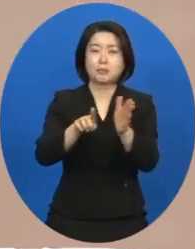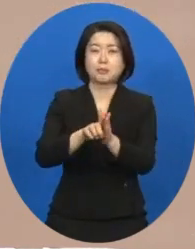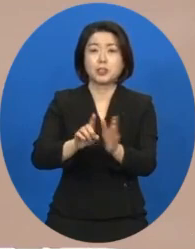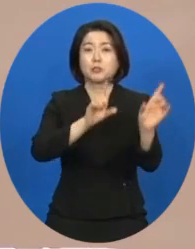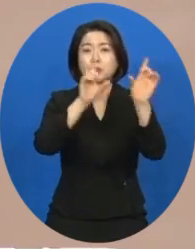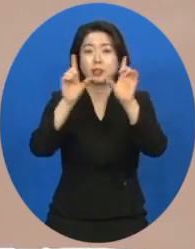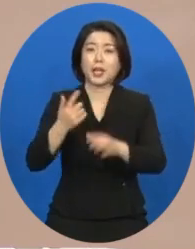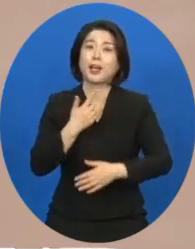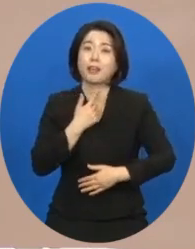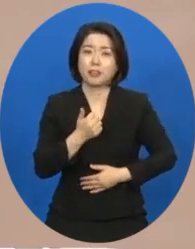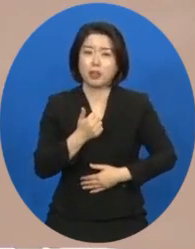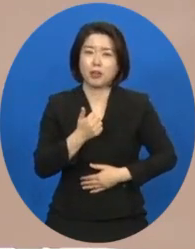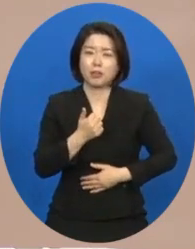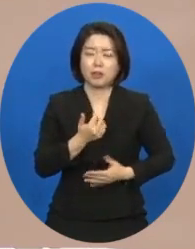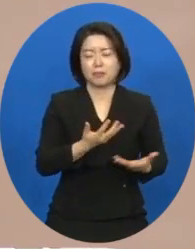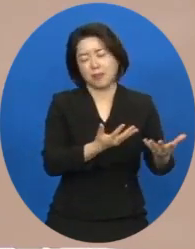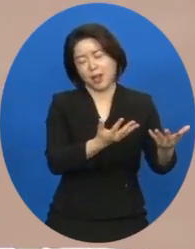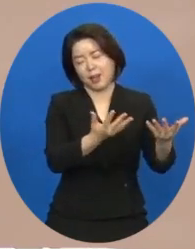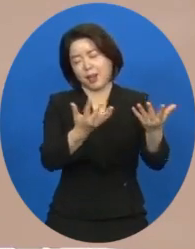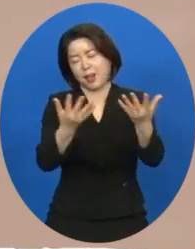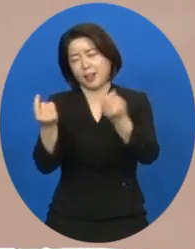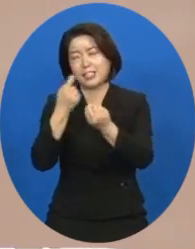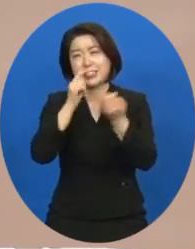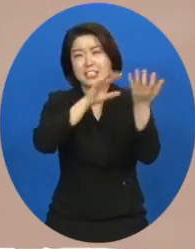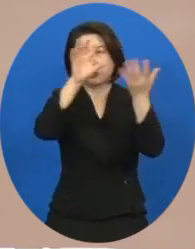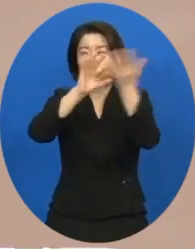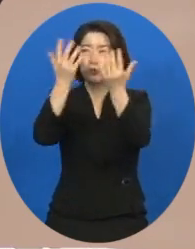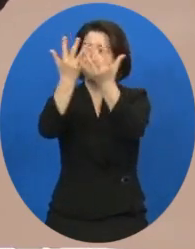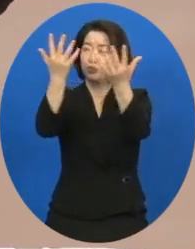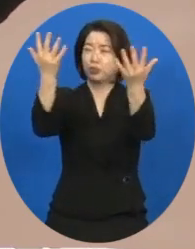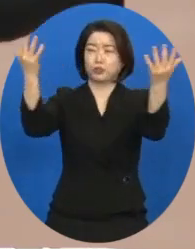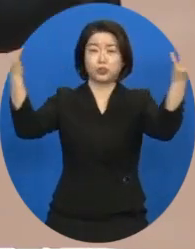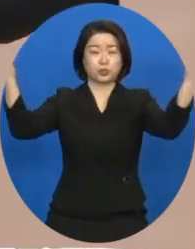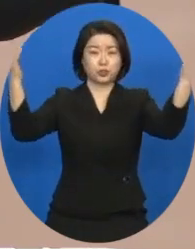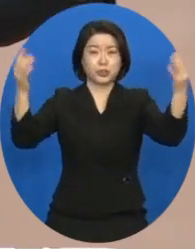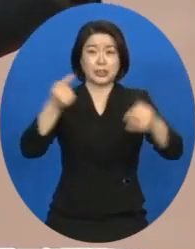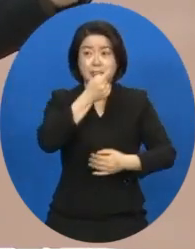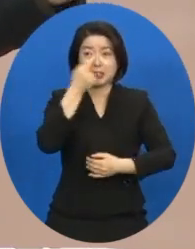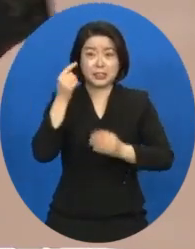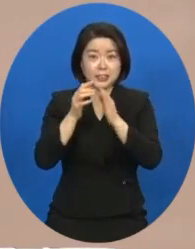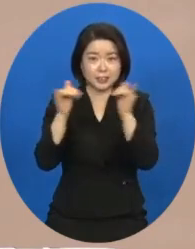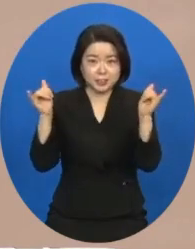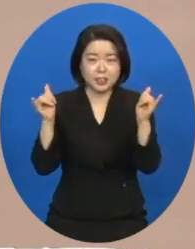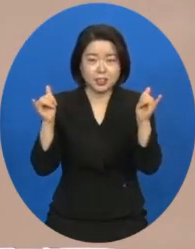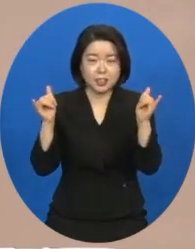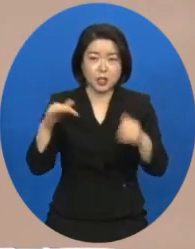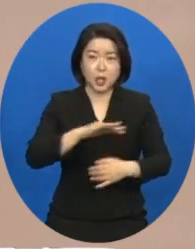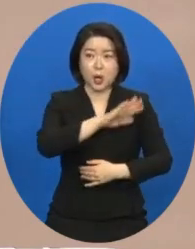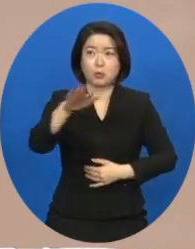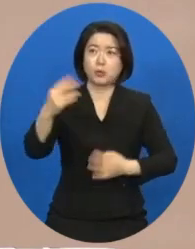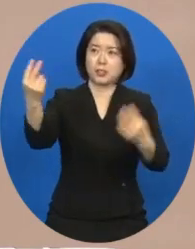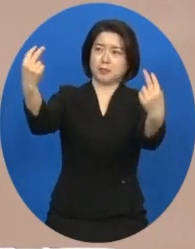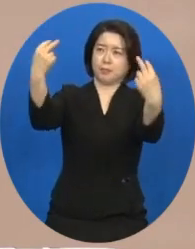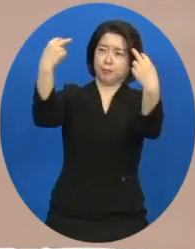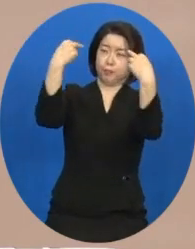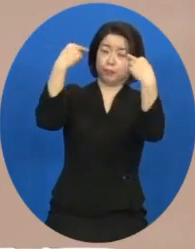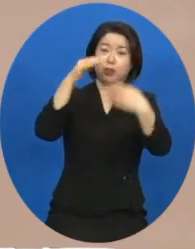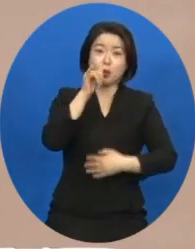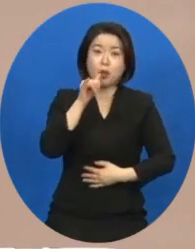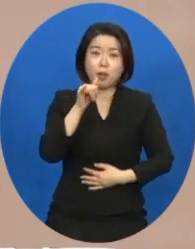살았던 허다한 구름같이 둘러싼 허다한 증인들이 우리를 지금 지켜보고